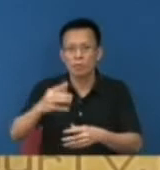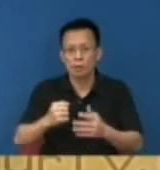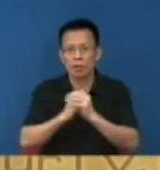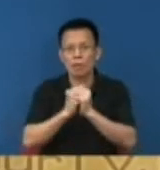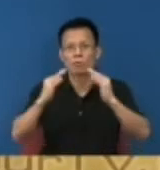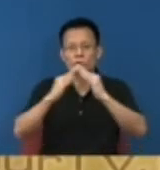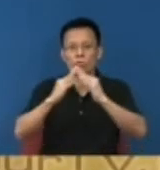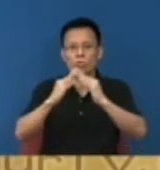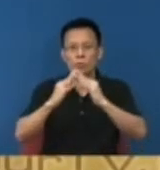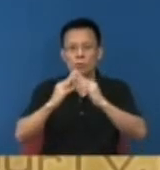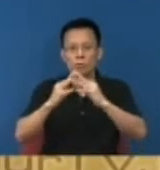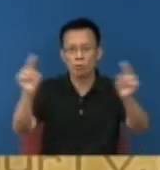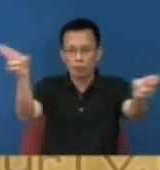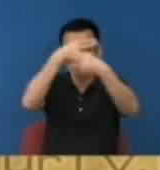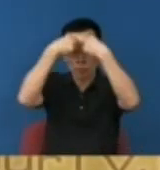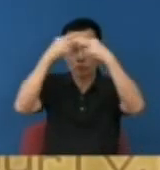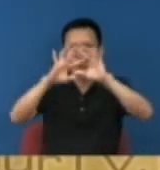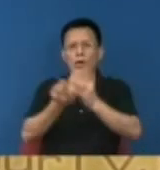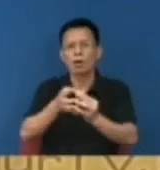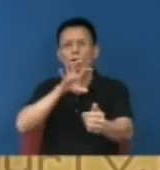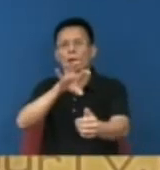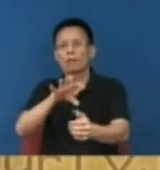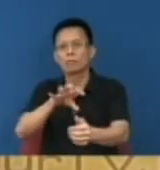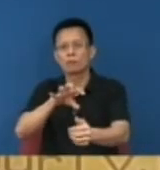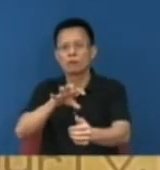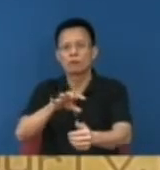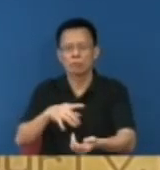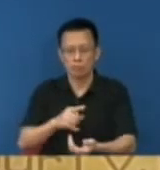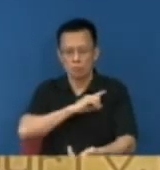派話佢噶，佢咪寫封信咯。